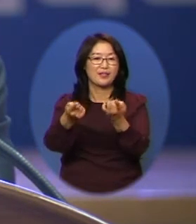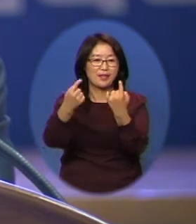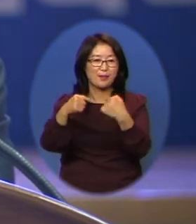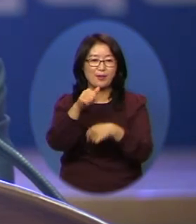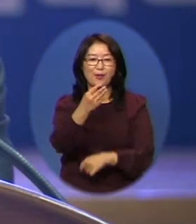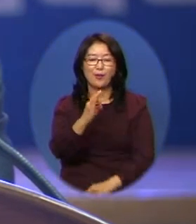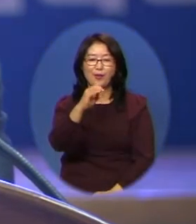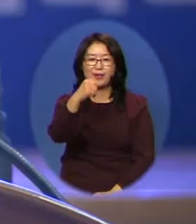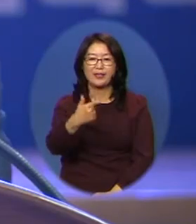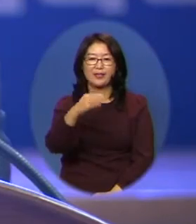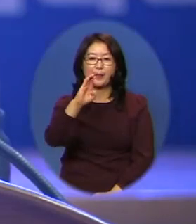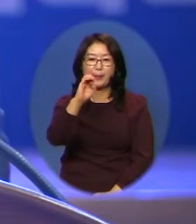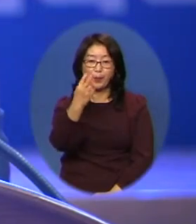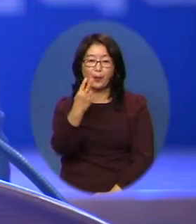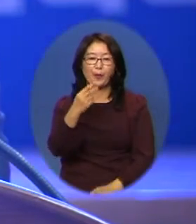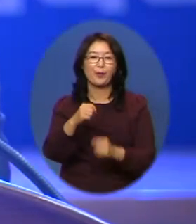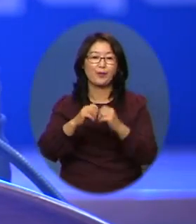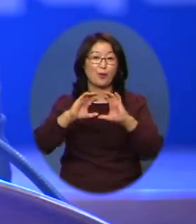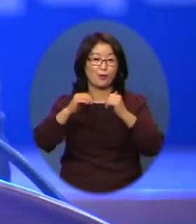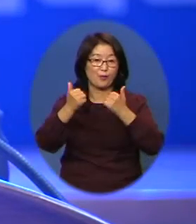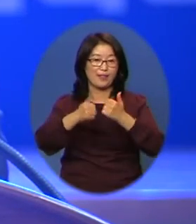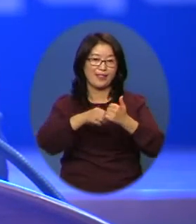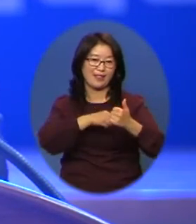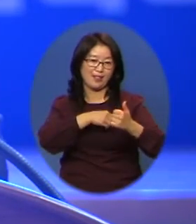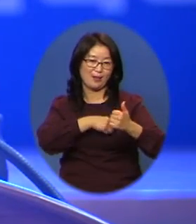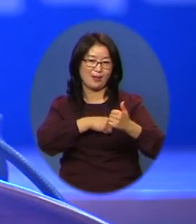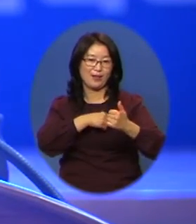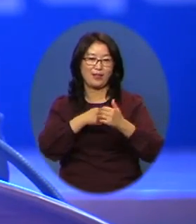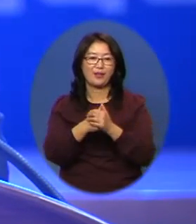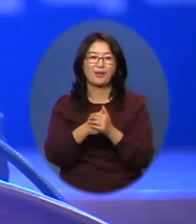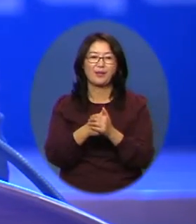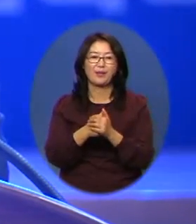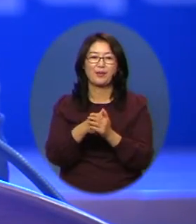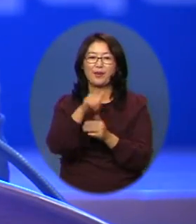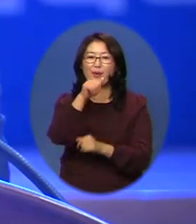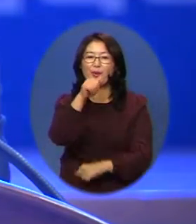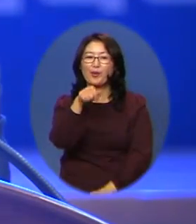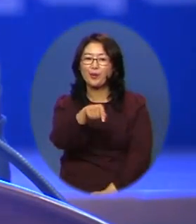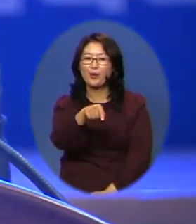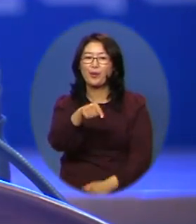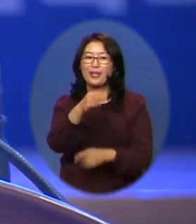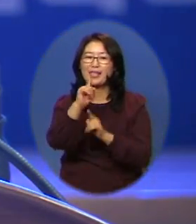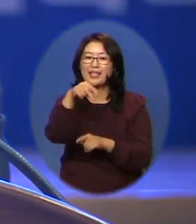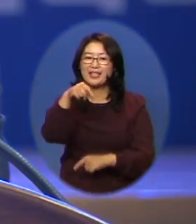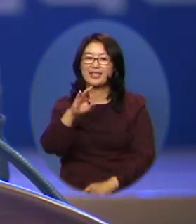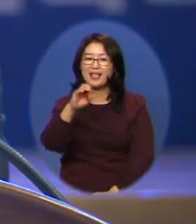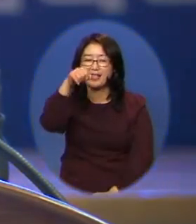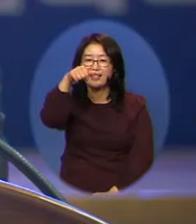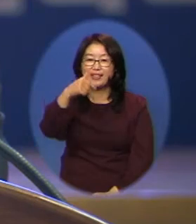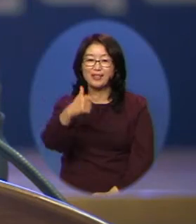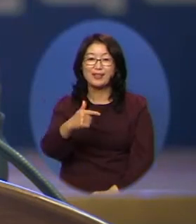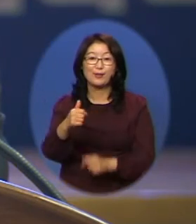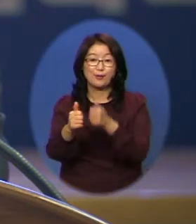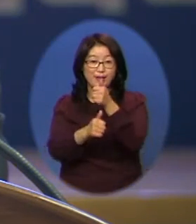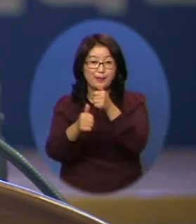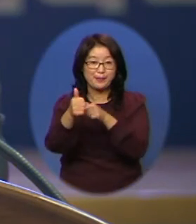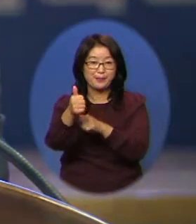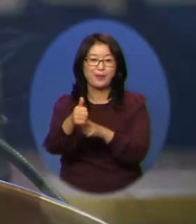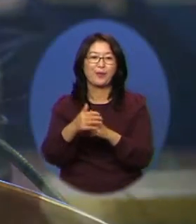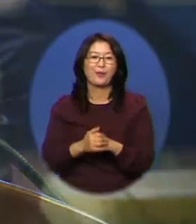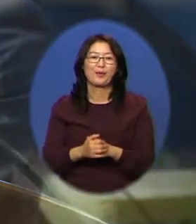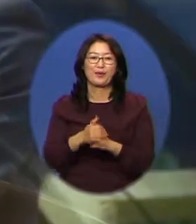국회의원님, 홍성군의 이상근 의장님과 의원님, 그리고 충청남도의 오백은